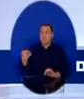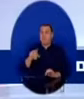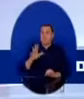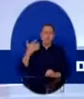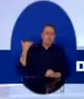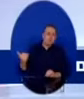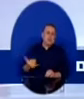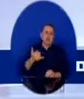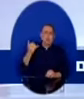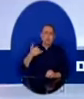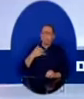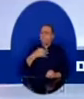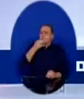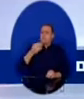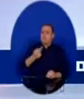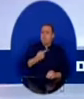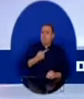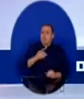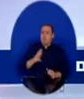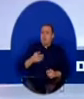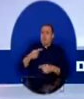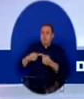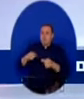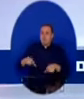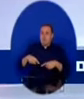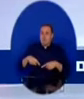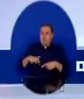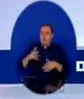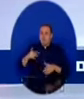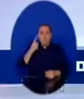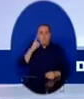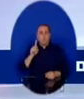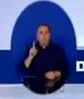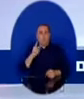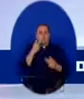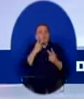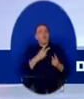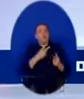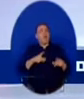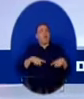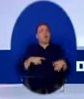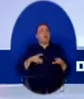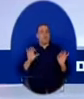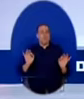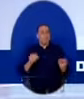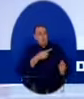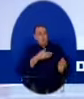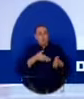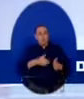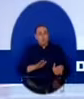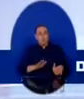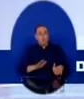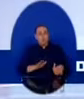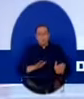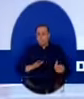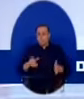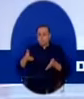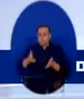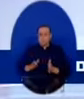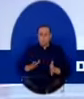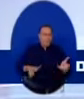תמיד שאלנו את עצמנו איך הדור הזה יחיה אם הוא לא יודע איך נראים חיים נורמליים. הוא נולד לתוך שיא הבערה,